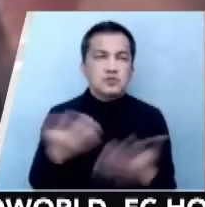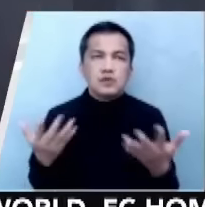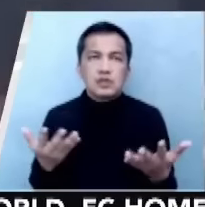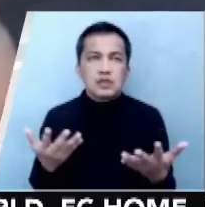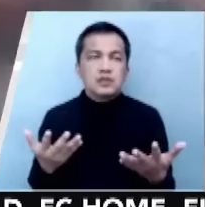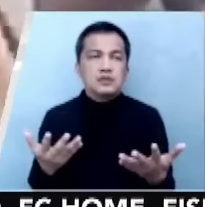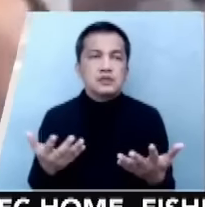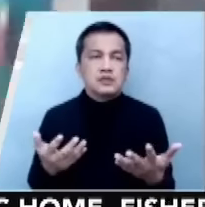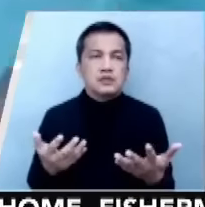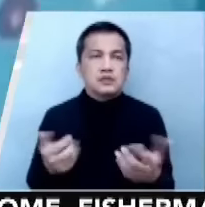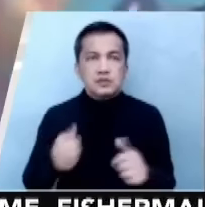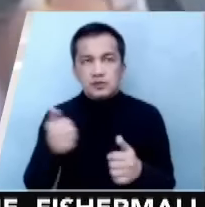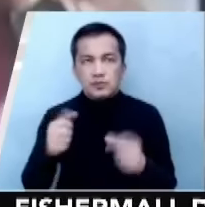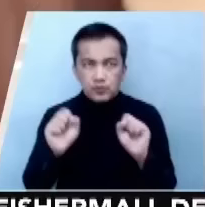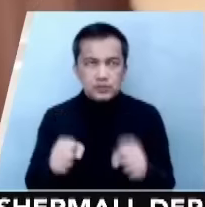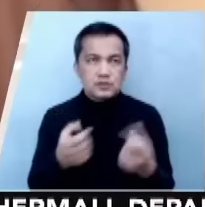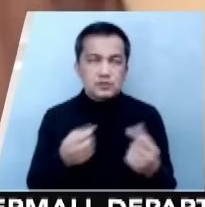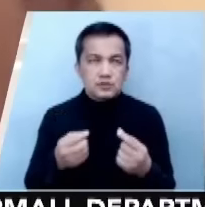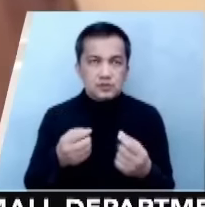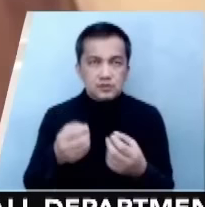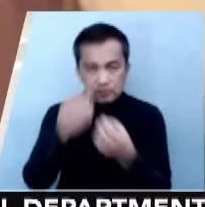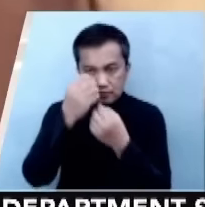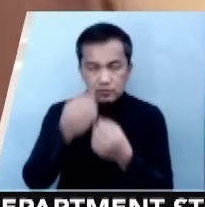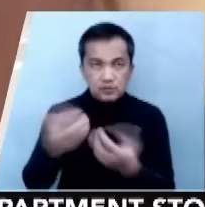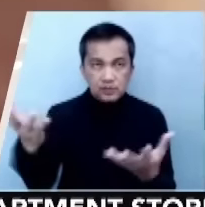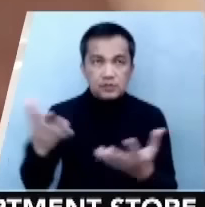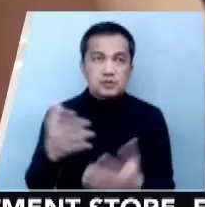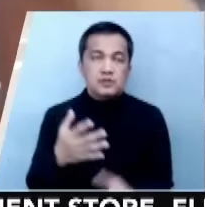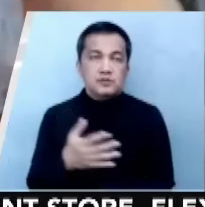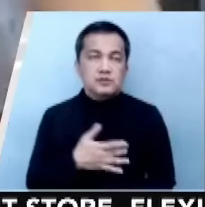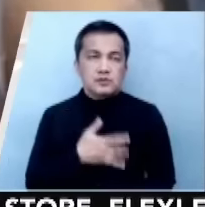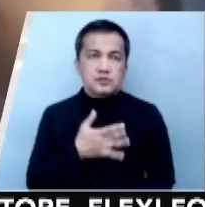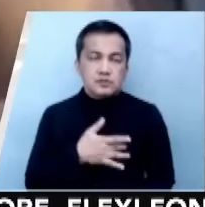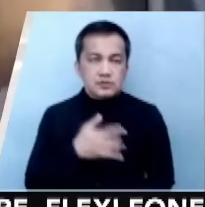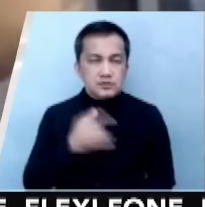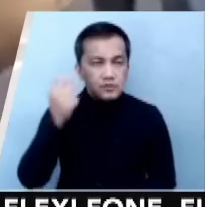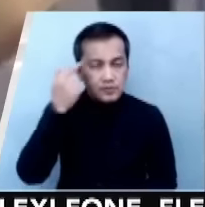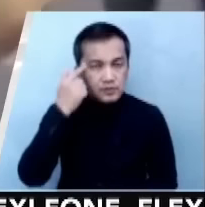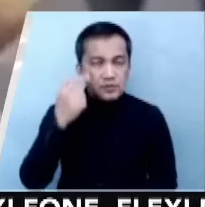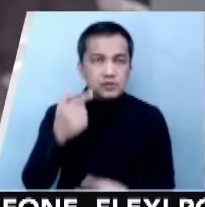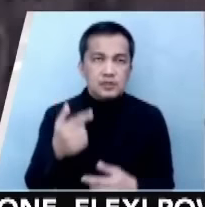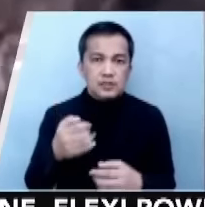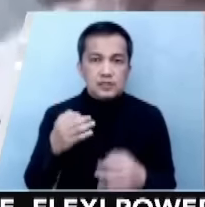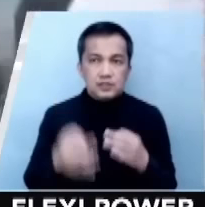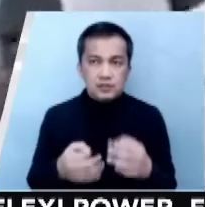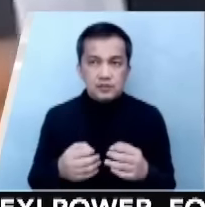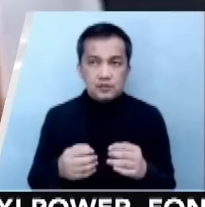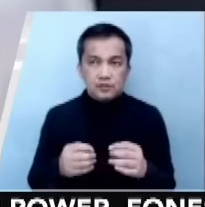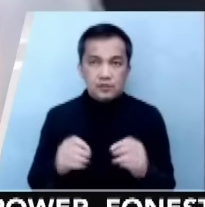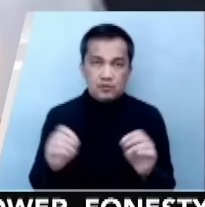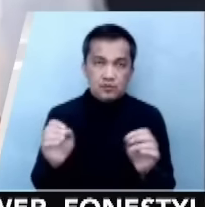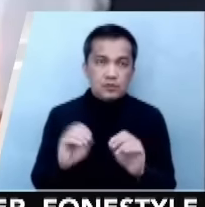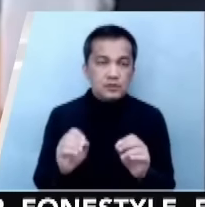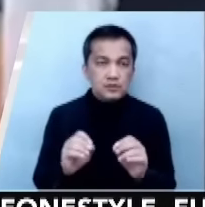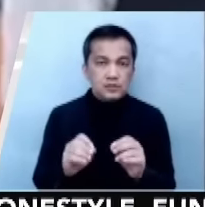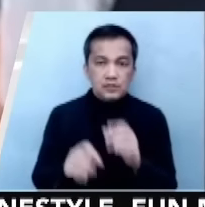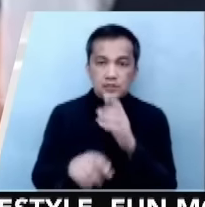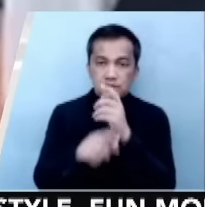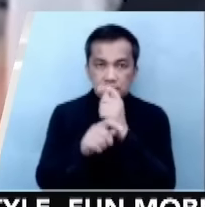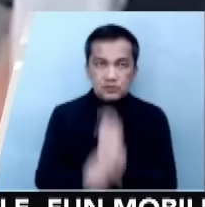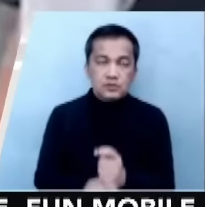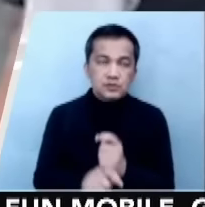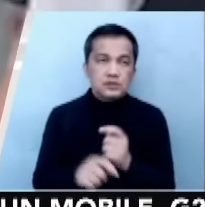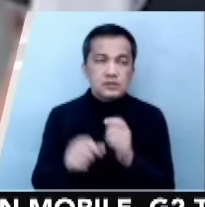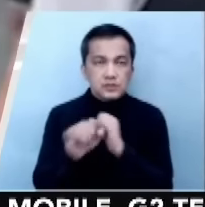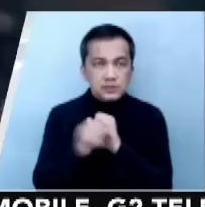pwedeng gawin kundi iparamdam sa gobyerno na talagang kapag wala ho at ang ating mga traditional jeepney,